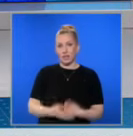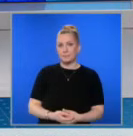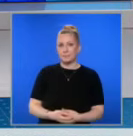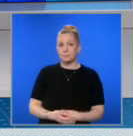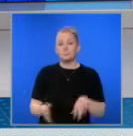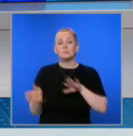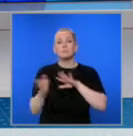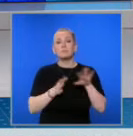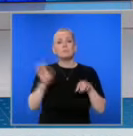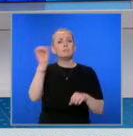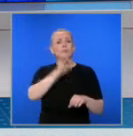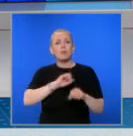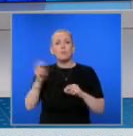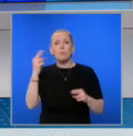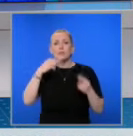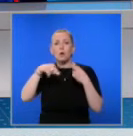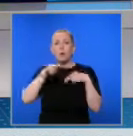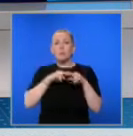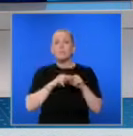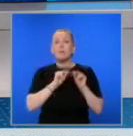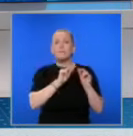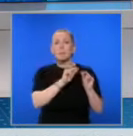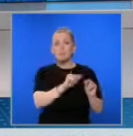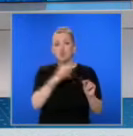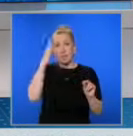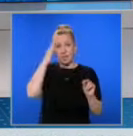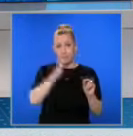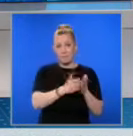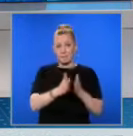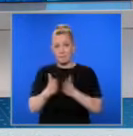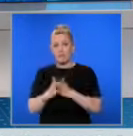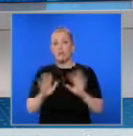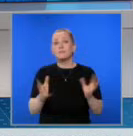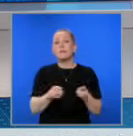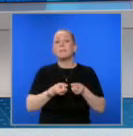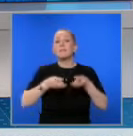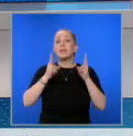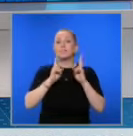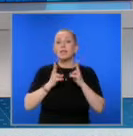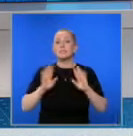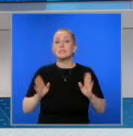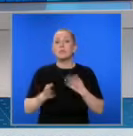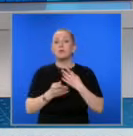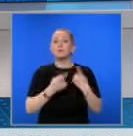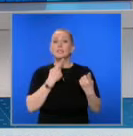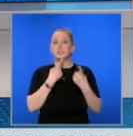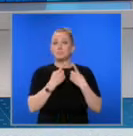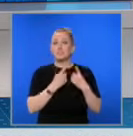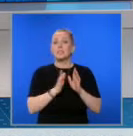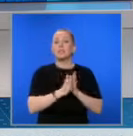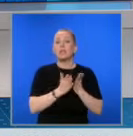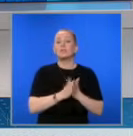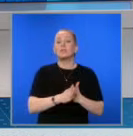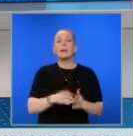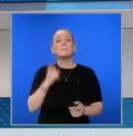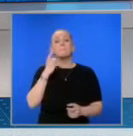Европейската комисия ще препоръча на държавите от Европейския съюз да вземат решение за започването на преговори за членство с Босна и Херцеговина. Това